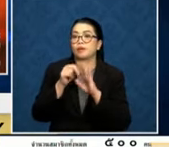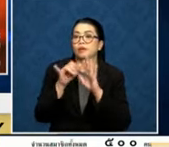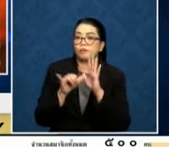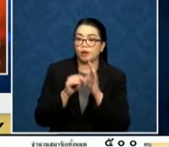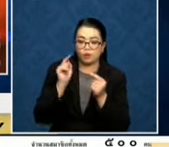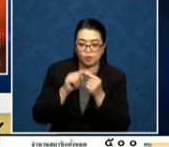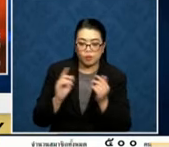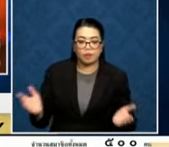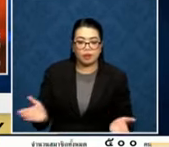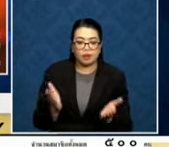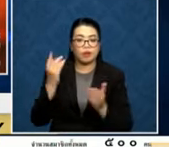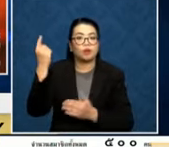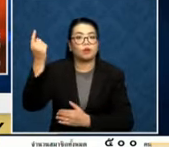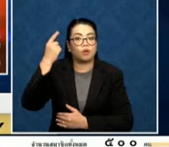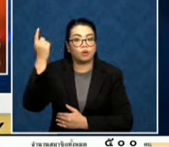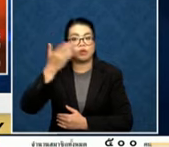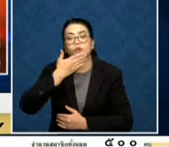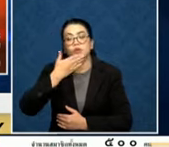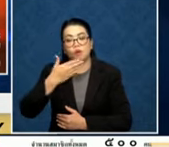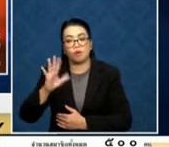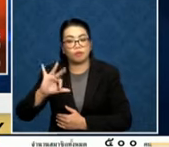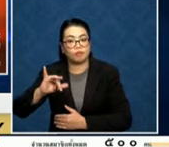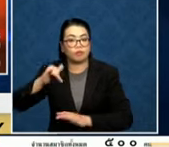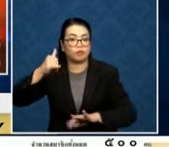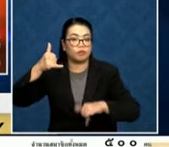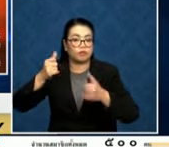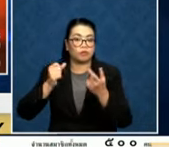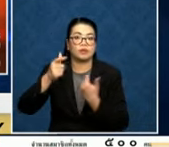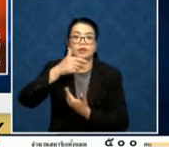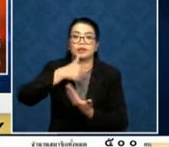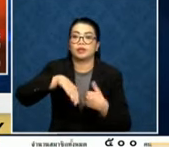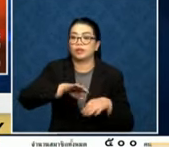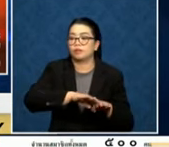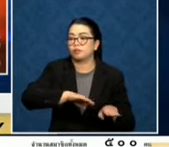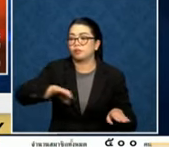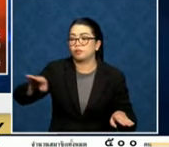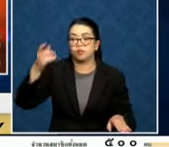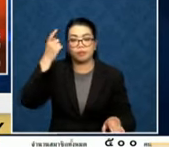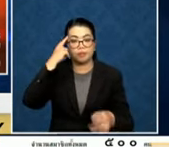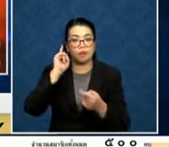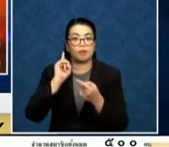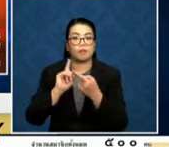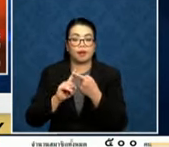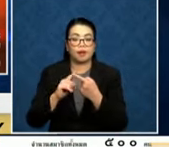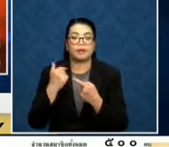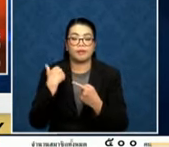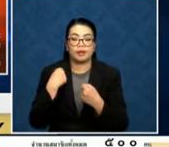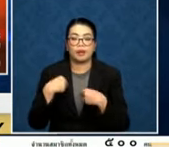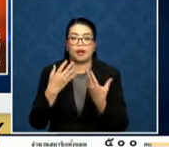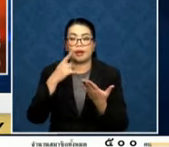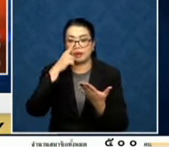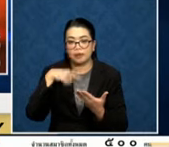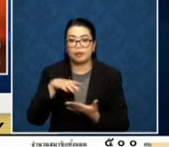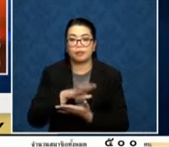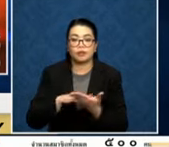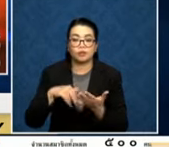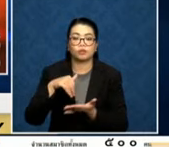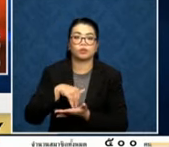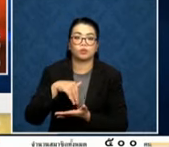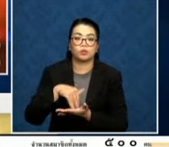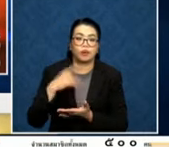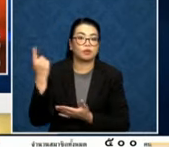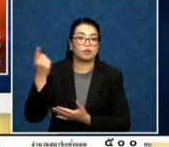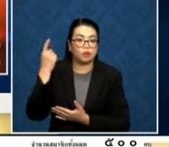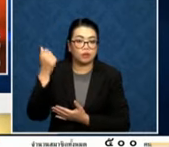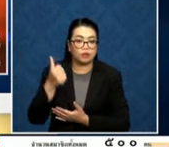ครับพัฒนากการท่องเที่ยวอย่างยั่งยืนครับเพื่อฟื้นฟูการท่องเที่ยวไทยครับโดยมีเป้าหมายนะครับให้ประเทศไทยเนี่ยเป็นศูนย์กลางการ